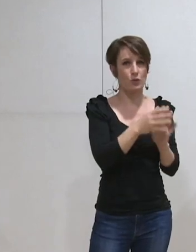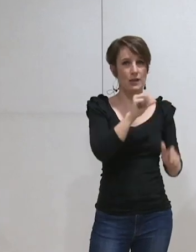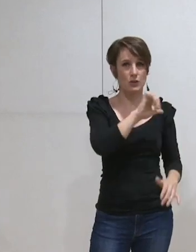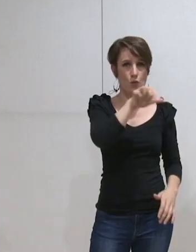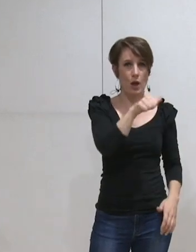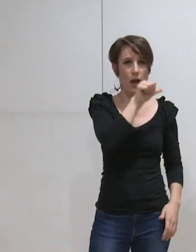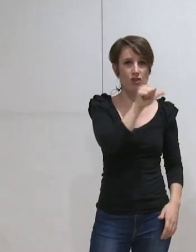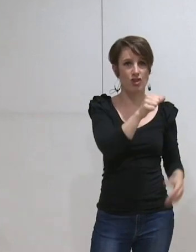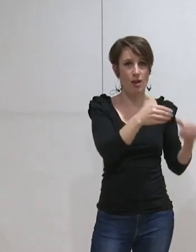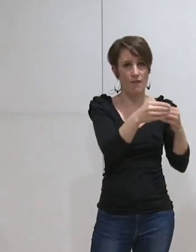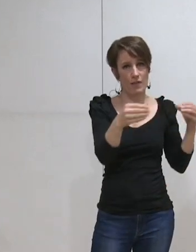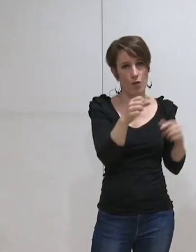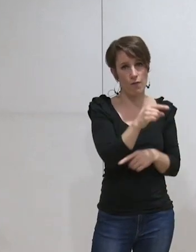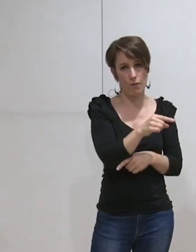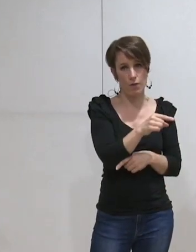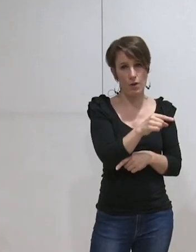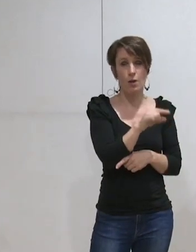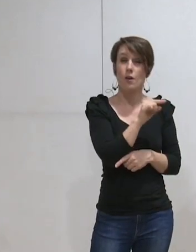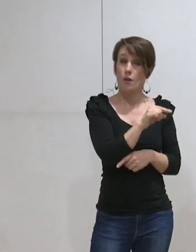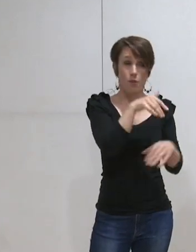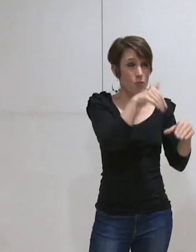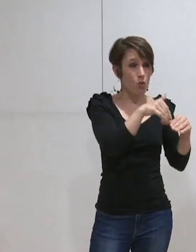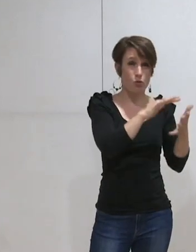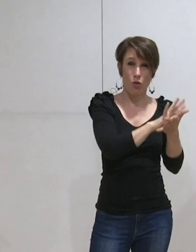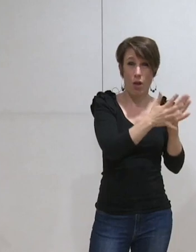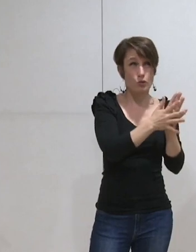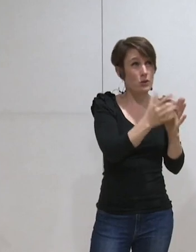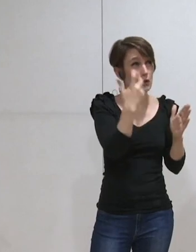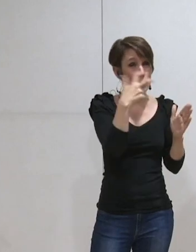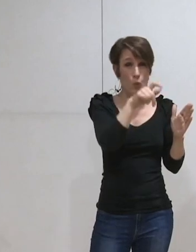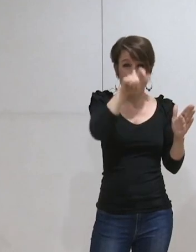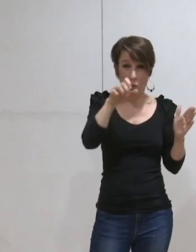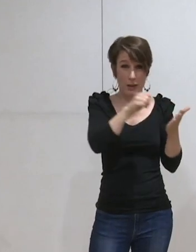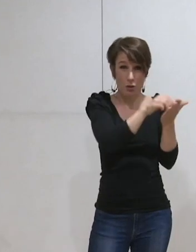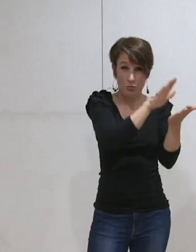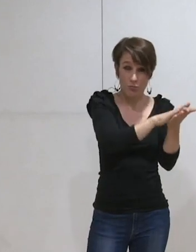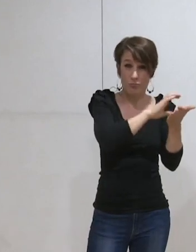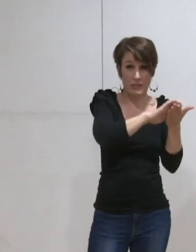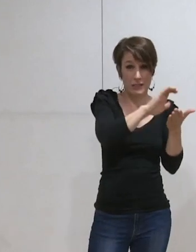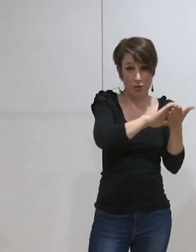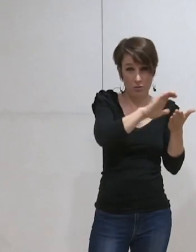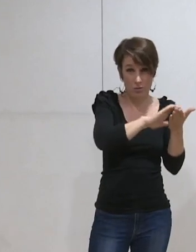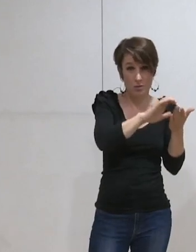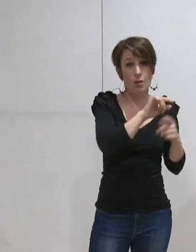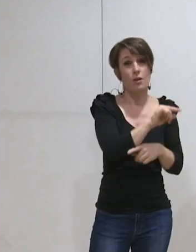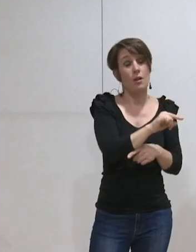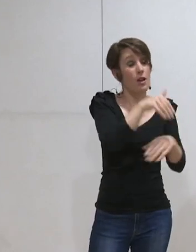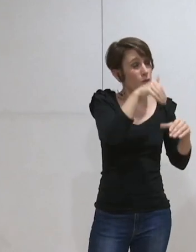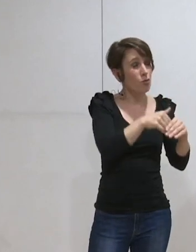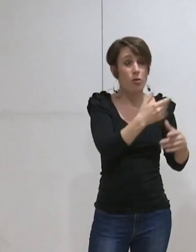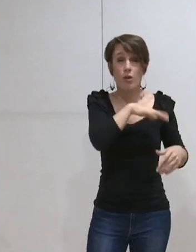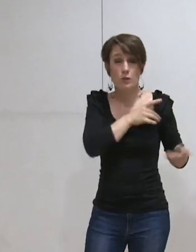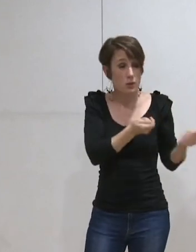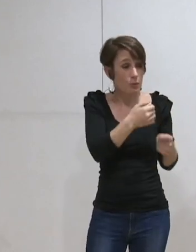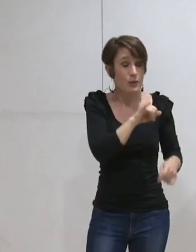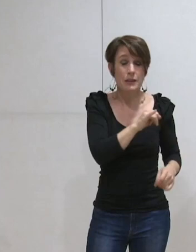structurant de ce grand quartier de Grenoble qui compte plus de 300 licenciés présidés par Cadour balaïid il repose sur des bénévoles et des animateurs